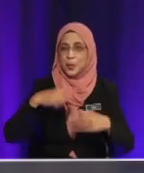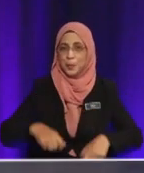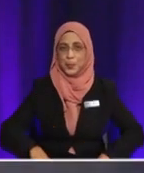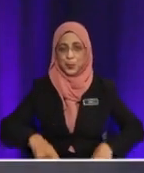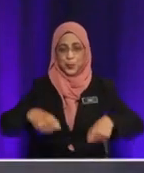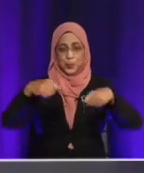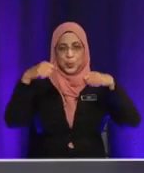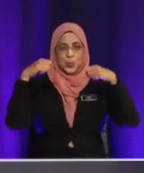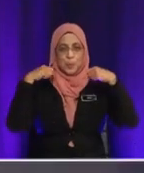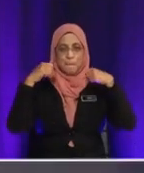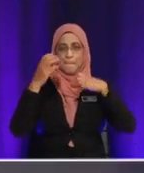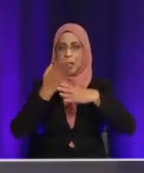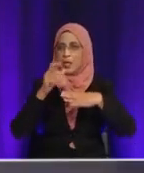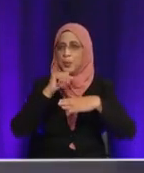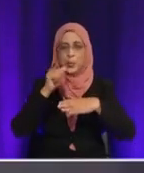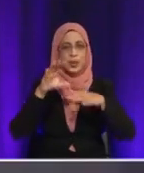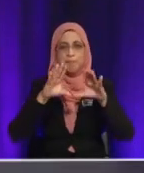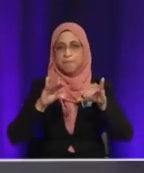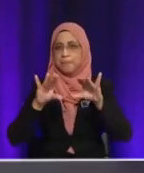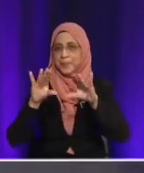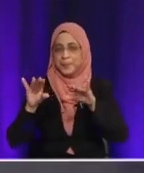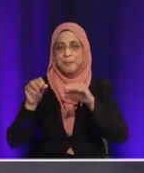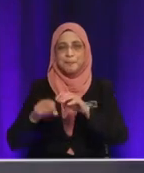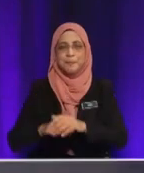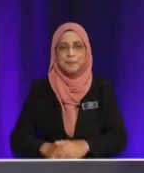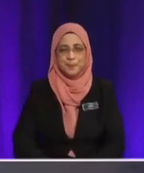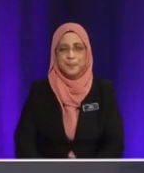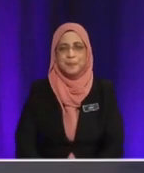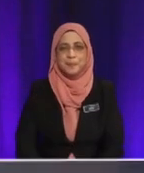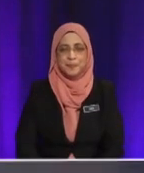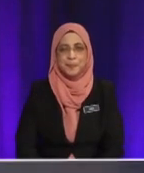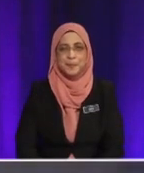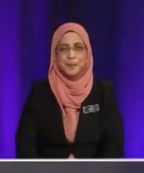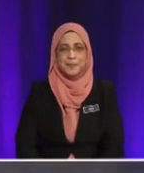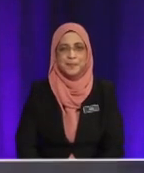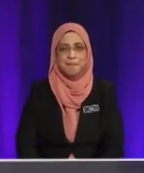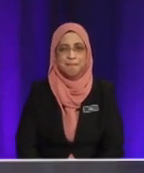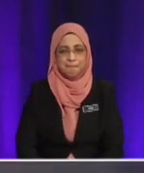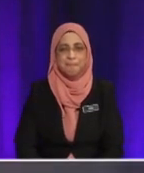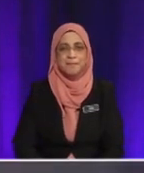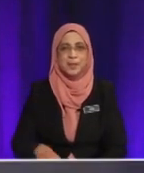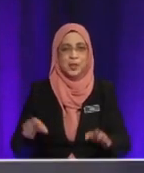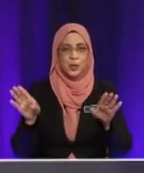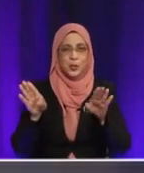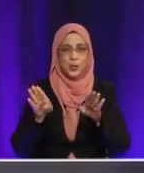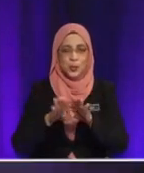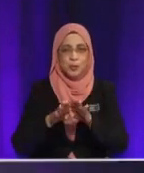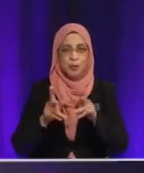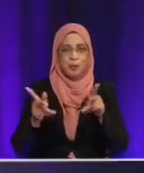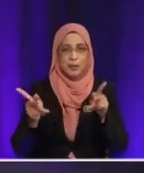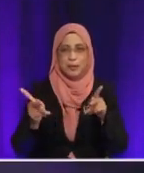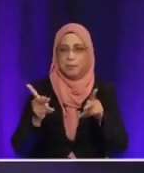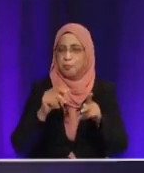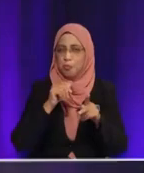digunakan untuk menutup bahagian yang tidak perlu diurut. Okey, pandai Fika. Okey, so kita tutupkan di kawasan yang kita